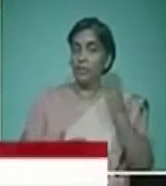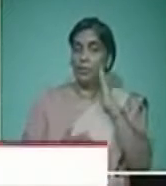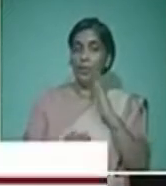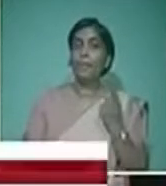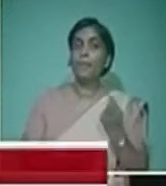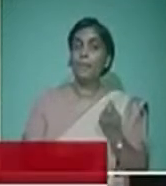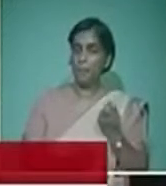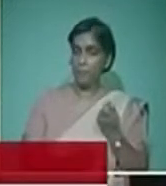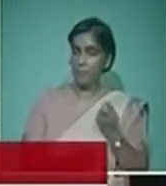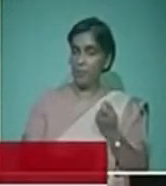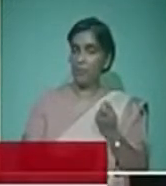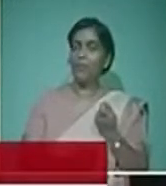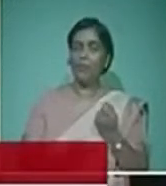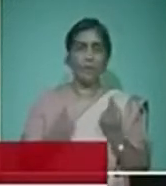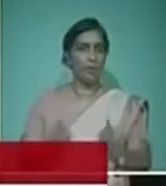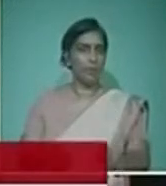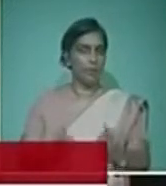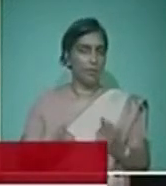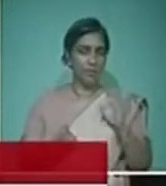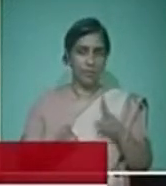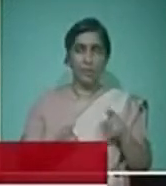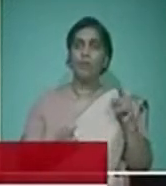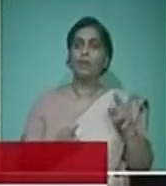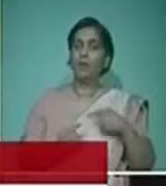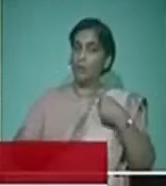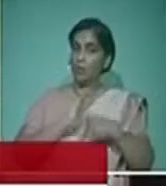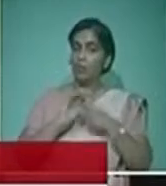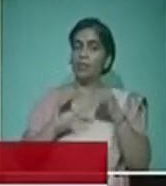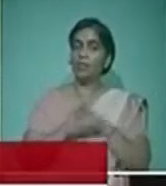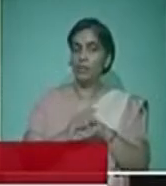විනිමය හිඟතාවය නිසා රට තුළ